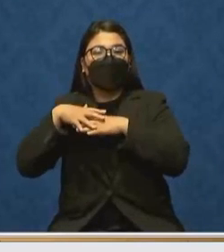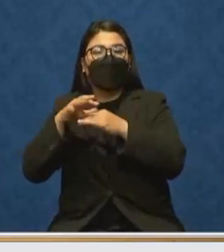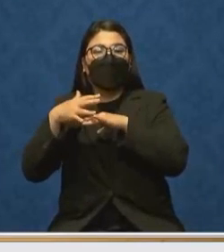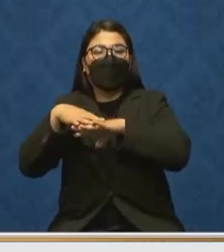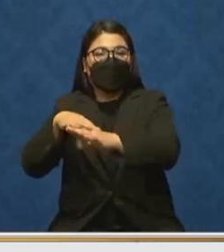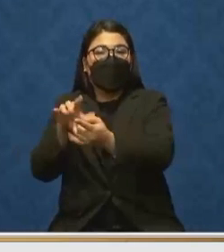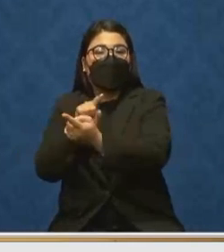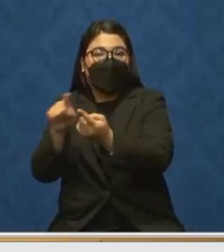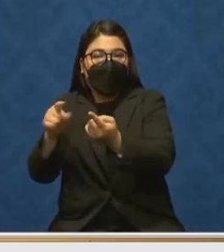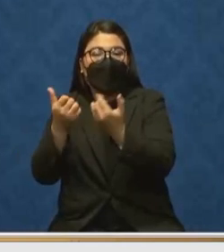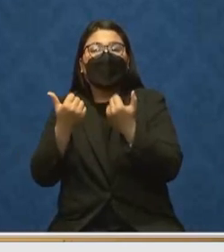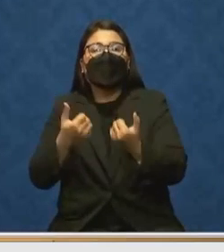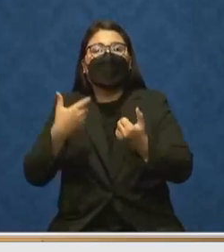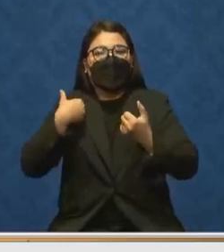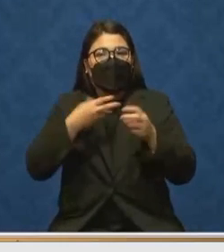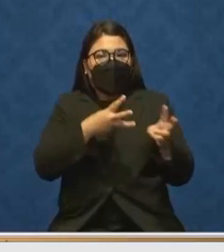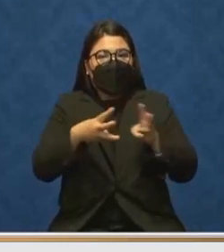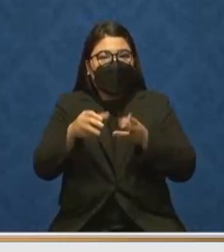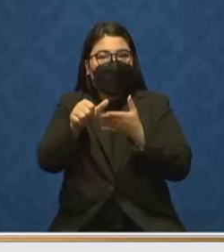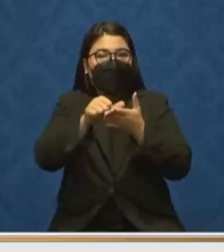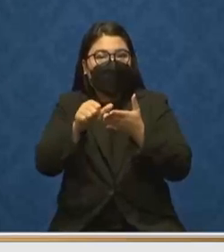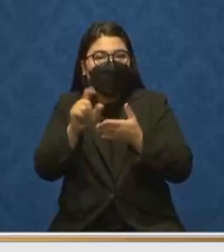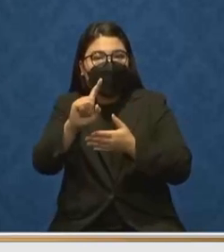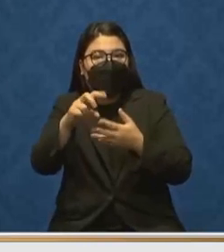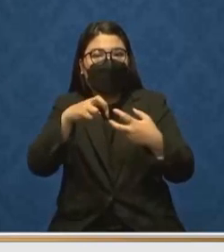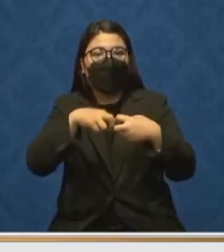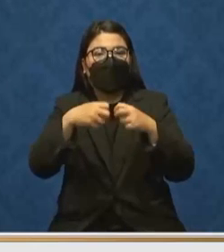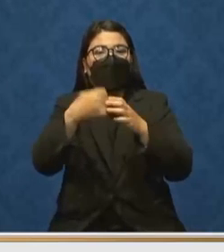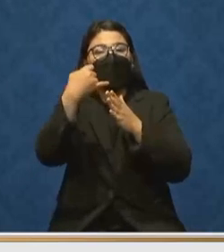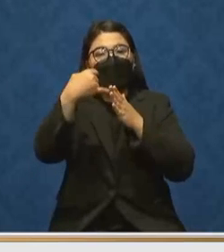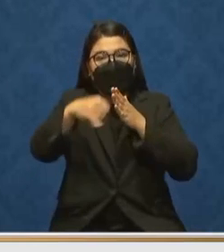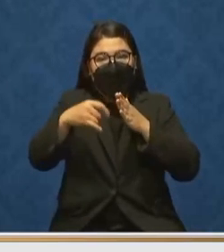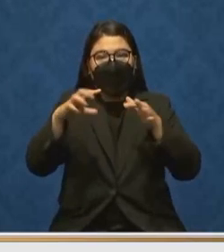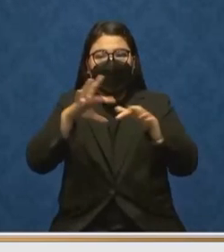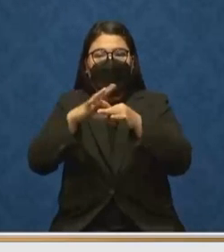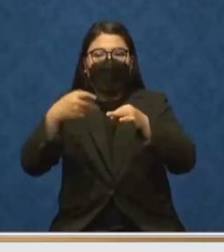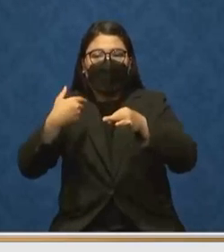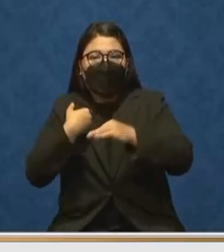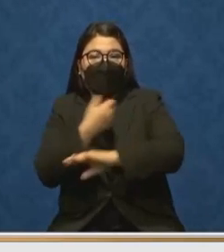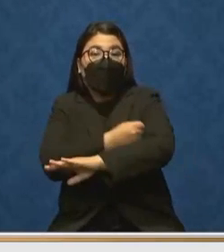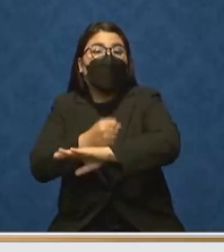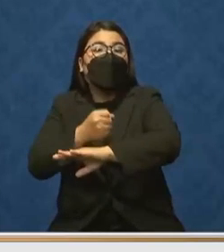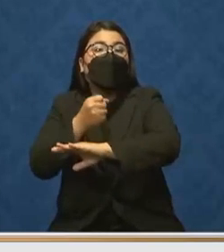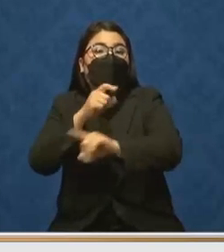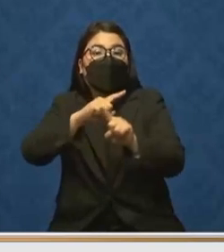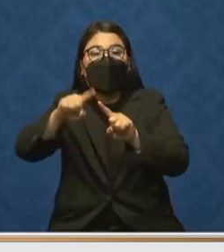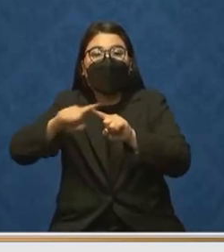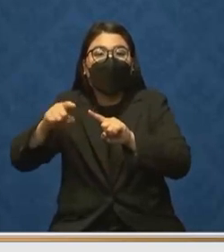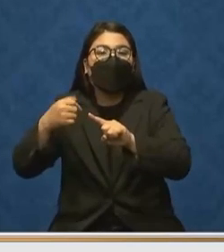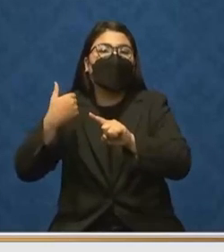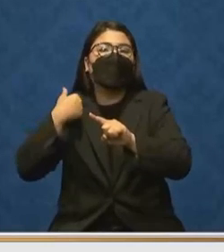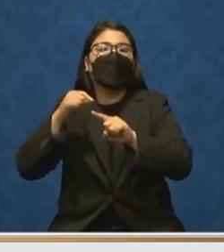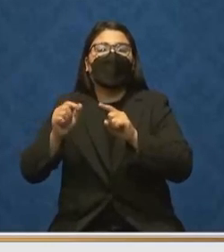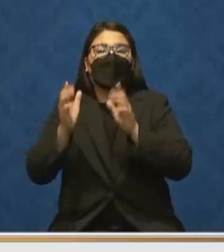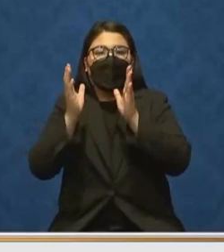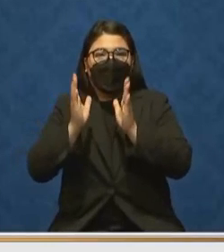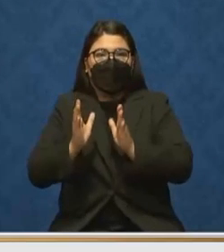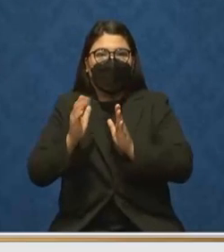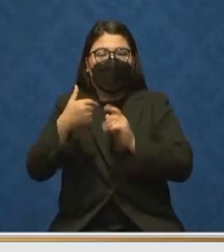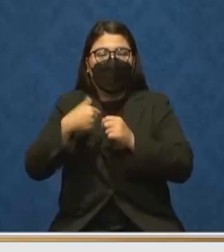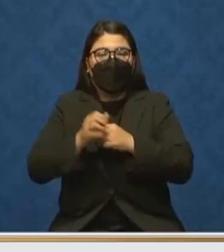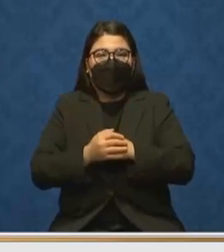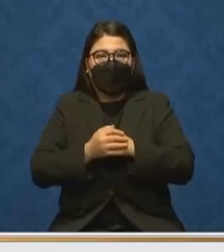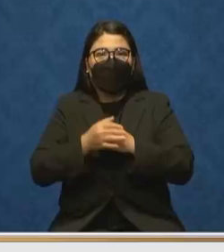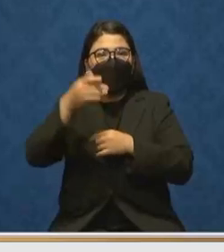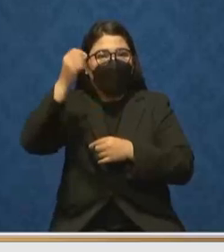าพการปราบปรามและดำเนินคดีการกระทำความผิดค้ามนุษย์ป้องกันและแก้ไขปัญหาการค้ามนุษย์รวมทั้งสร้างความรู้ความ